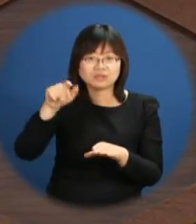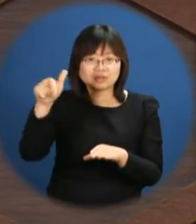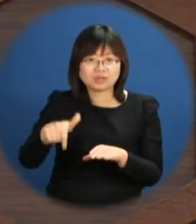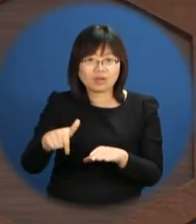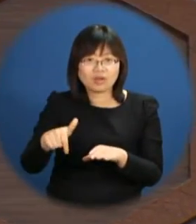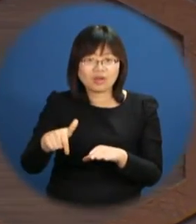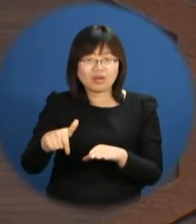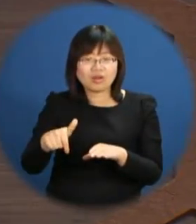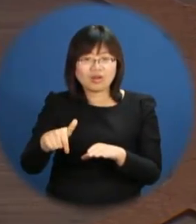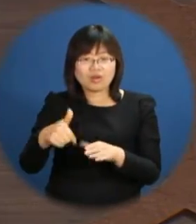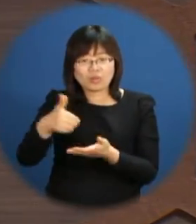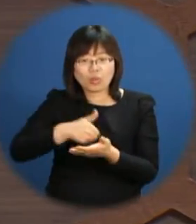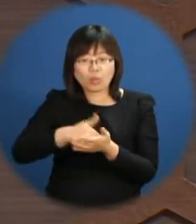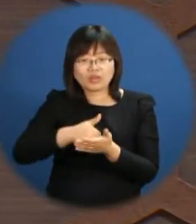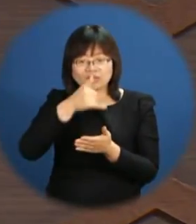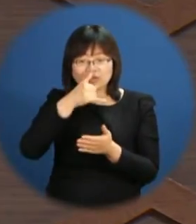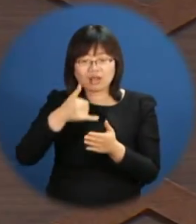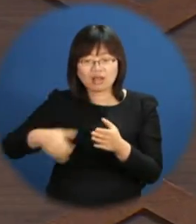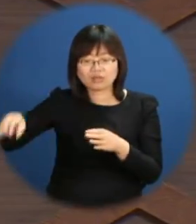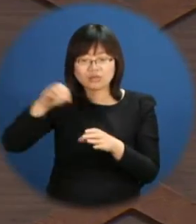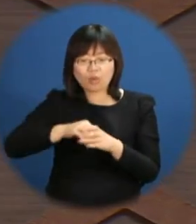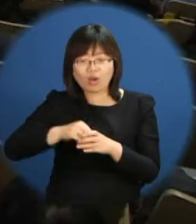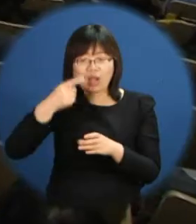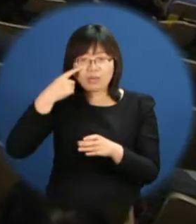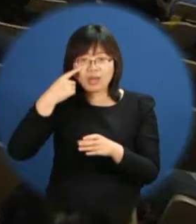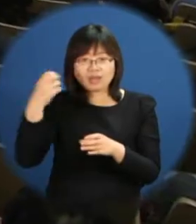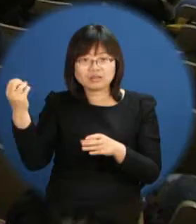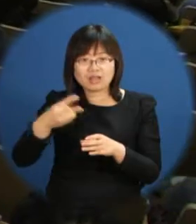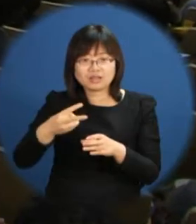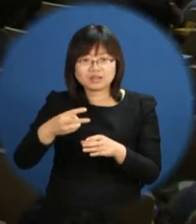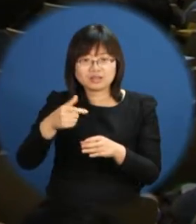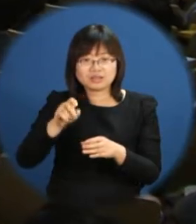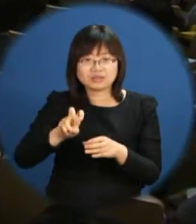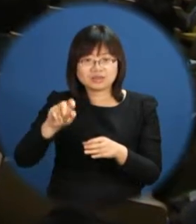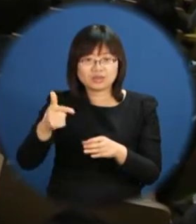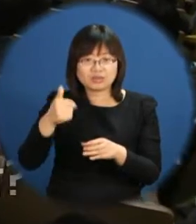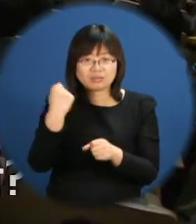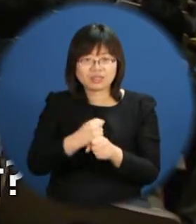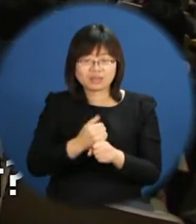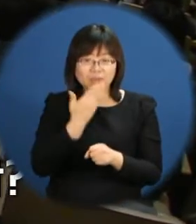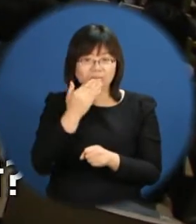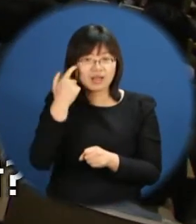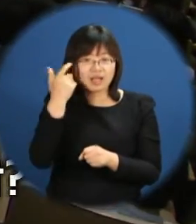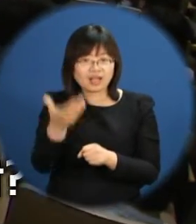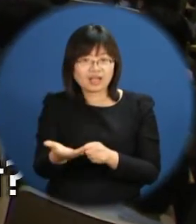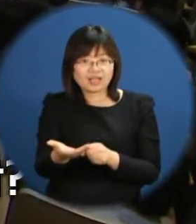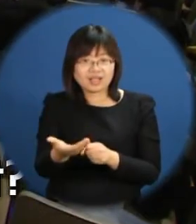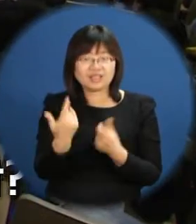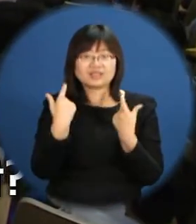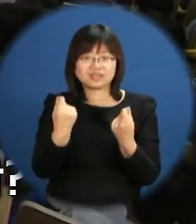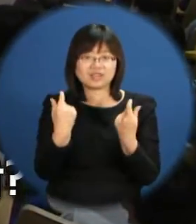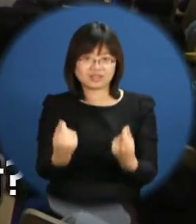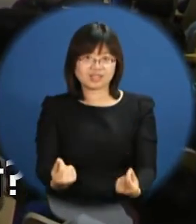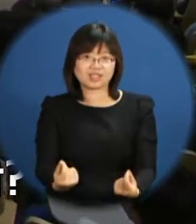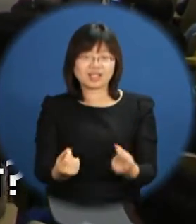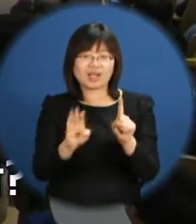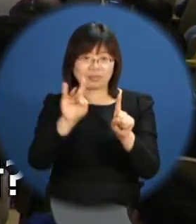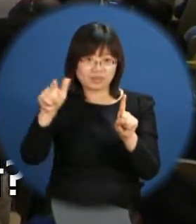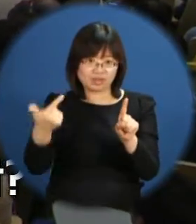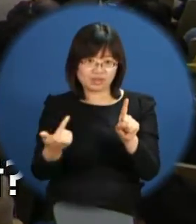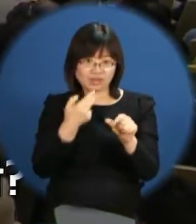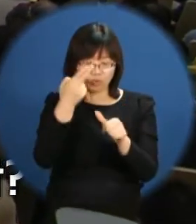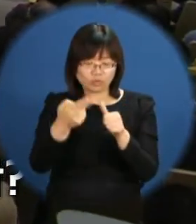그래서 녹슨 데 넣어 보지 넣어서 다시금 석으로 만들 수 있어요 이제 그렇게 한번